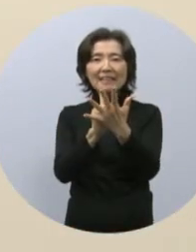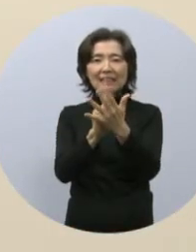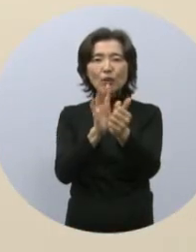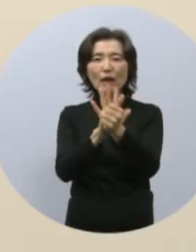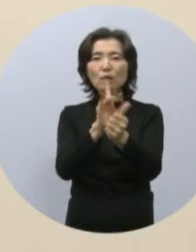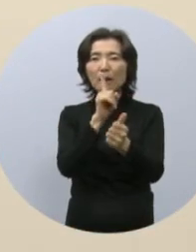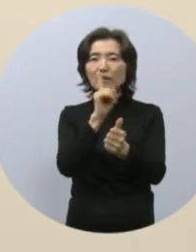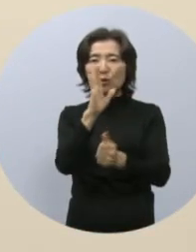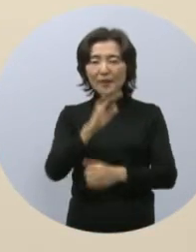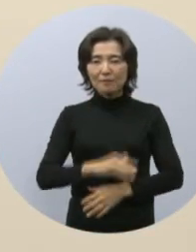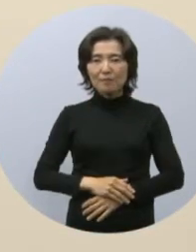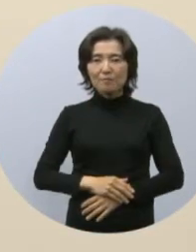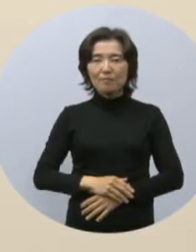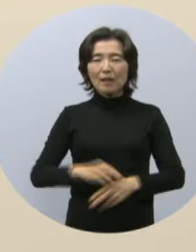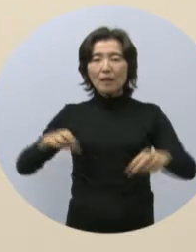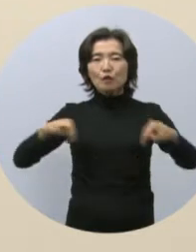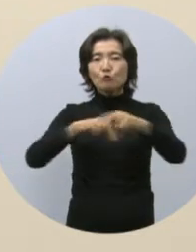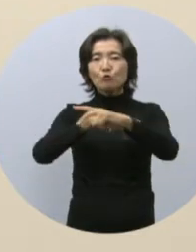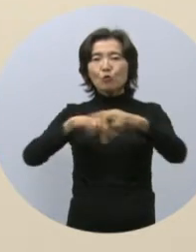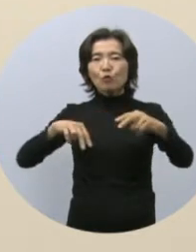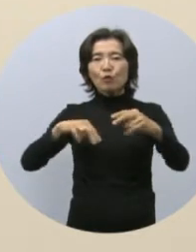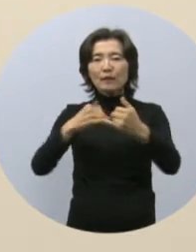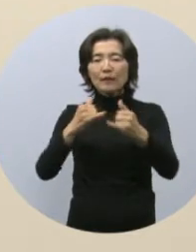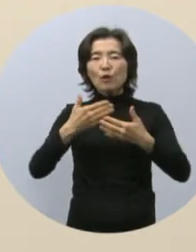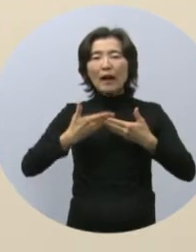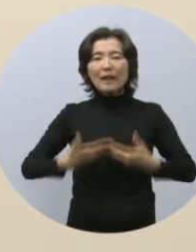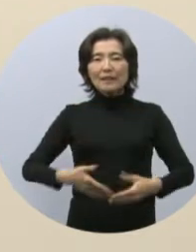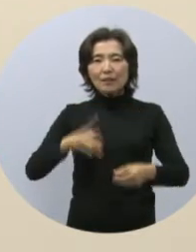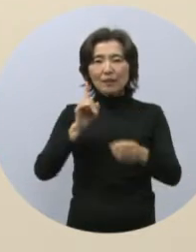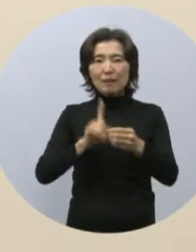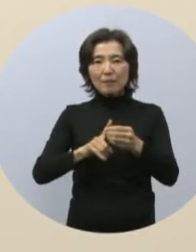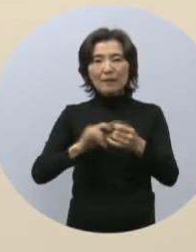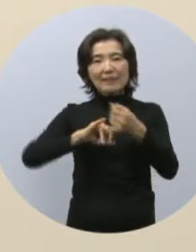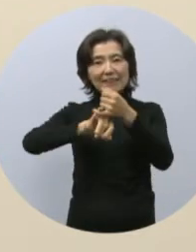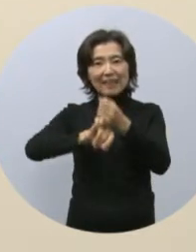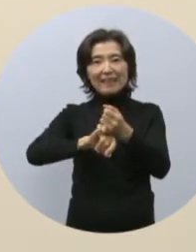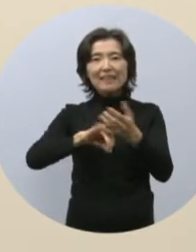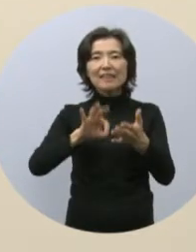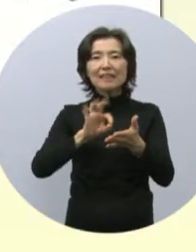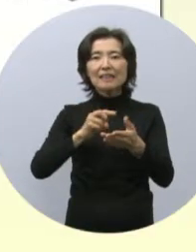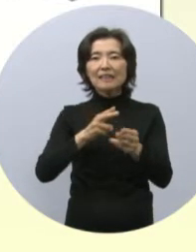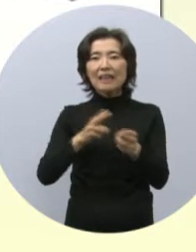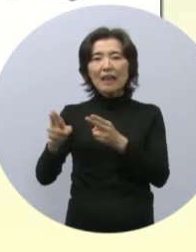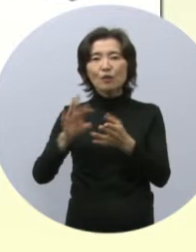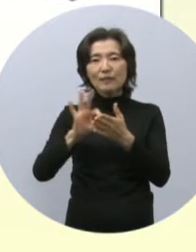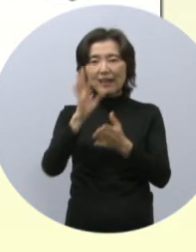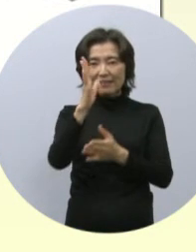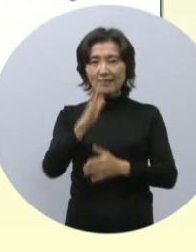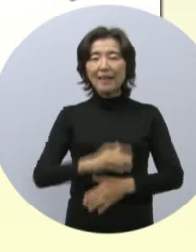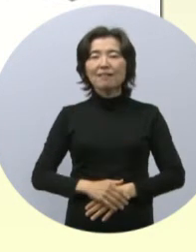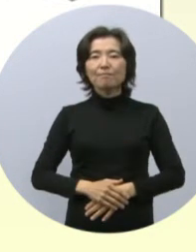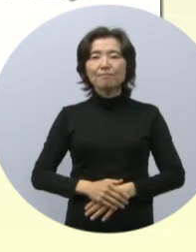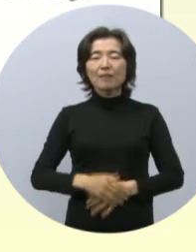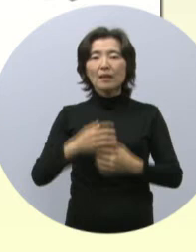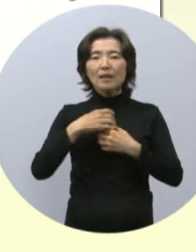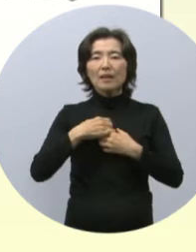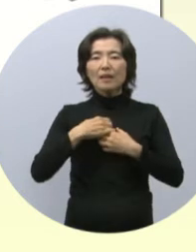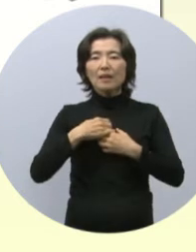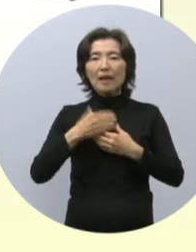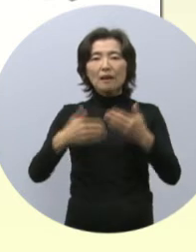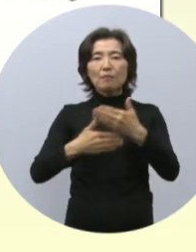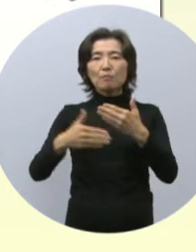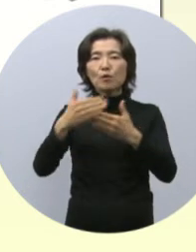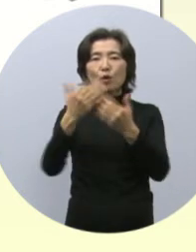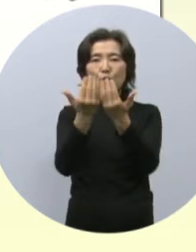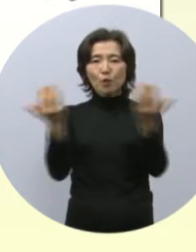行人の安全のためにもぜひこの制度を利用することをお勧めします。 危険ブロック塀などの